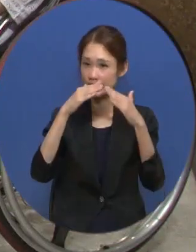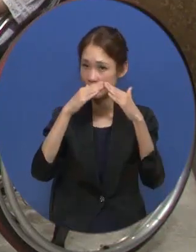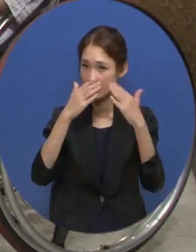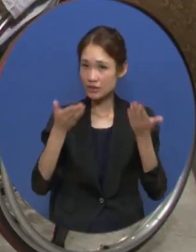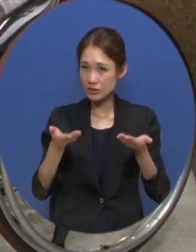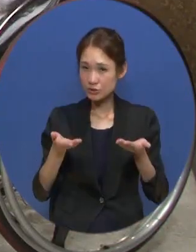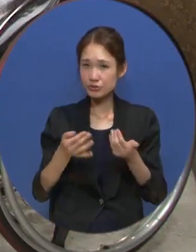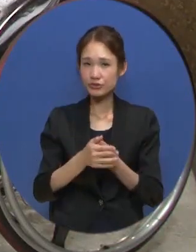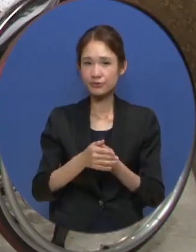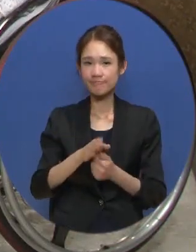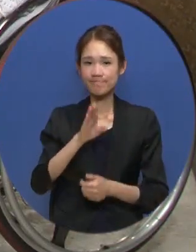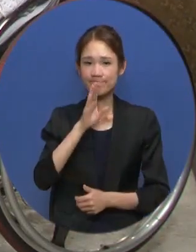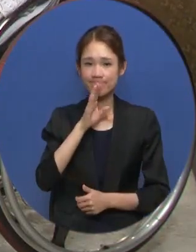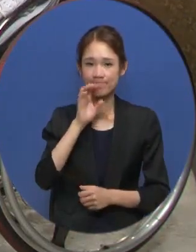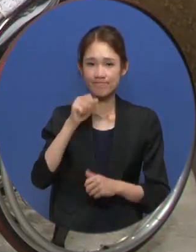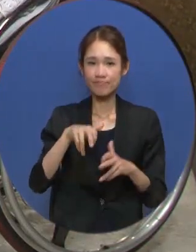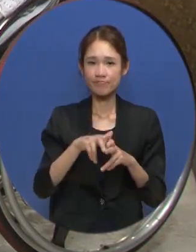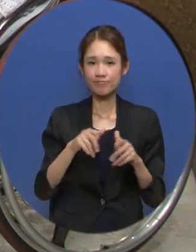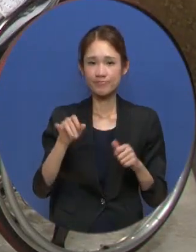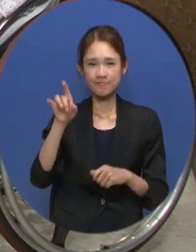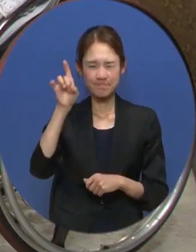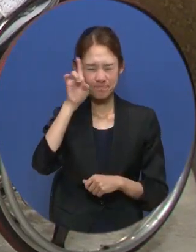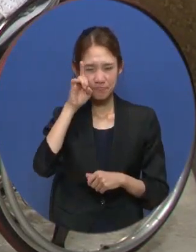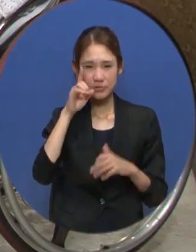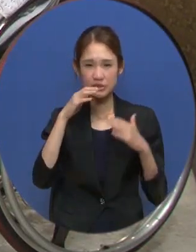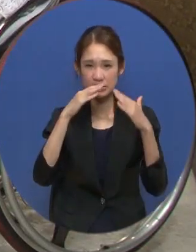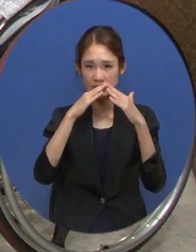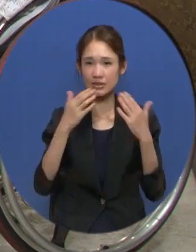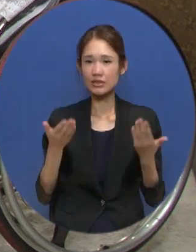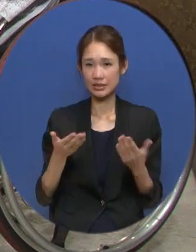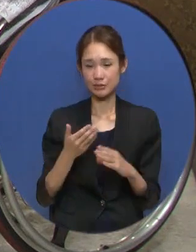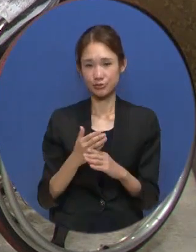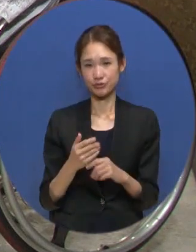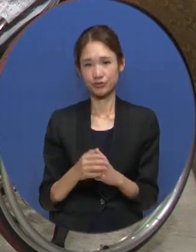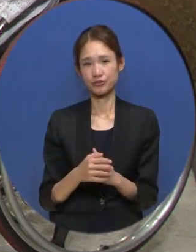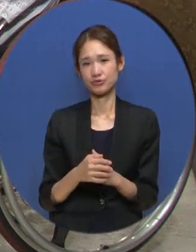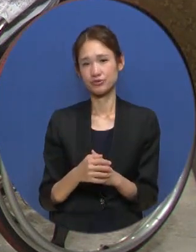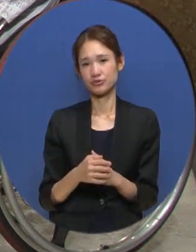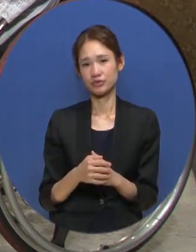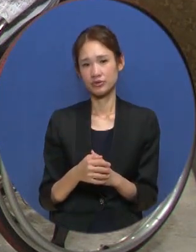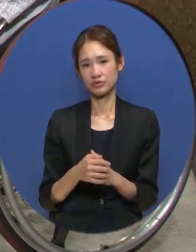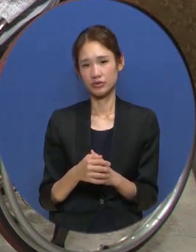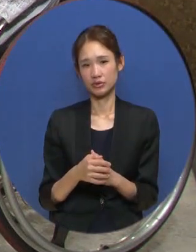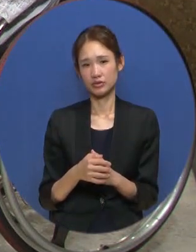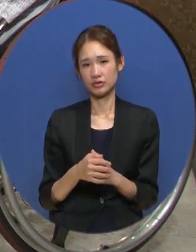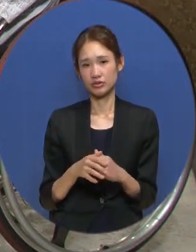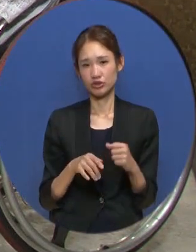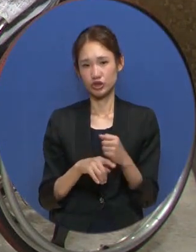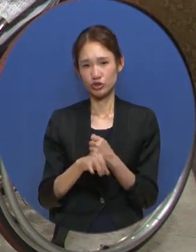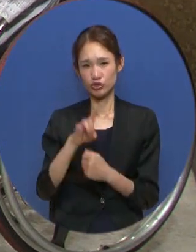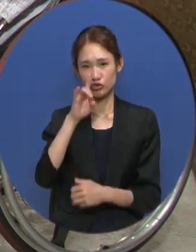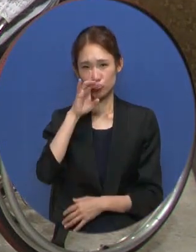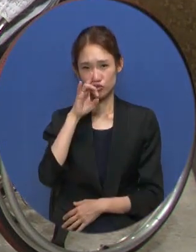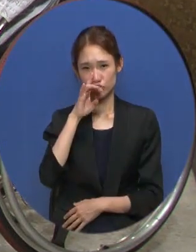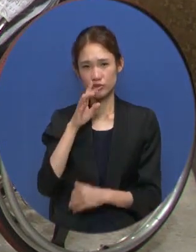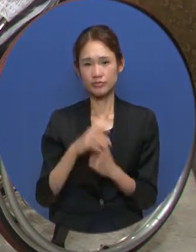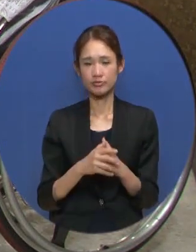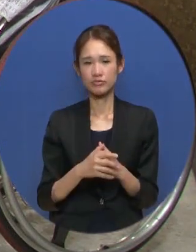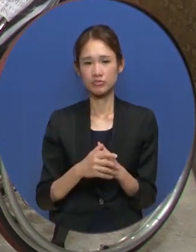건가요? 네, 장애인 직원은 100% 재택근무를 하고 있습니다. 그 좀 이유가 궁금하거든요.